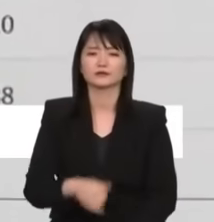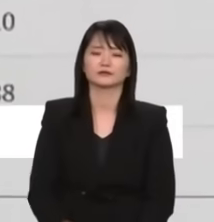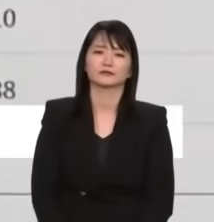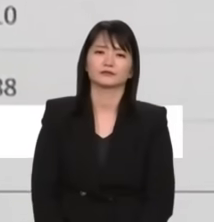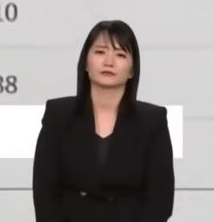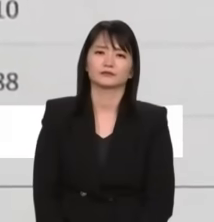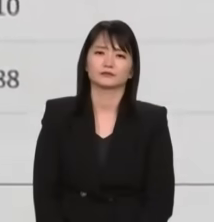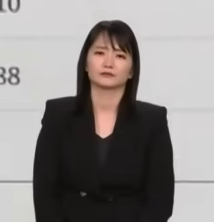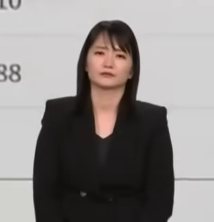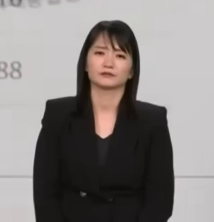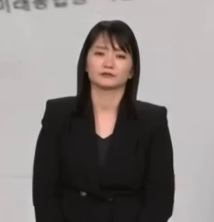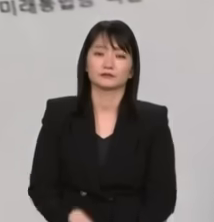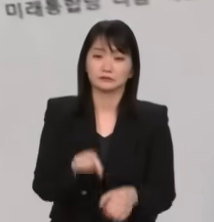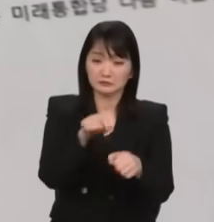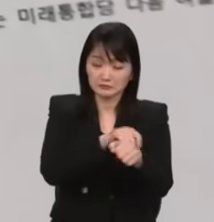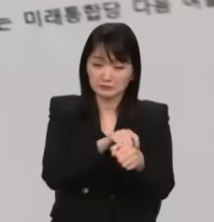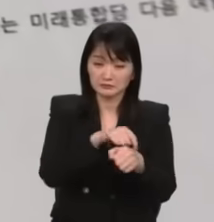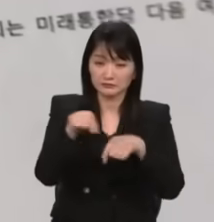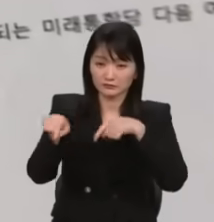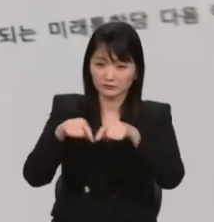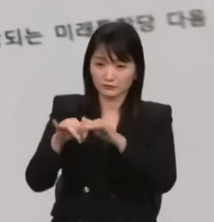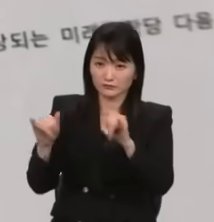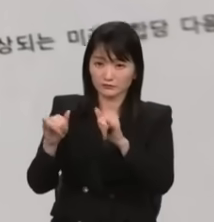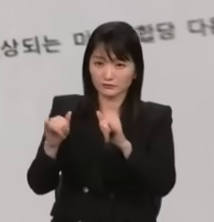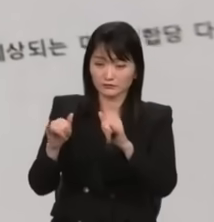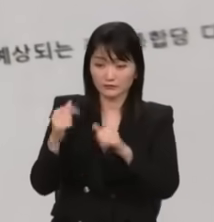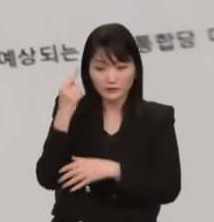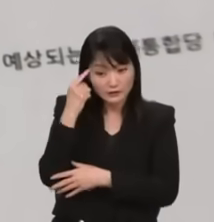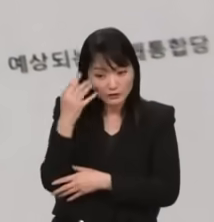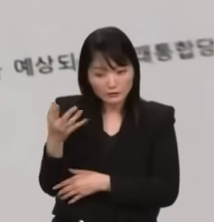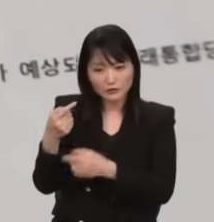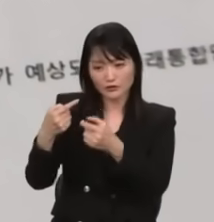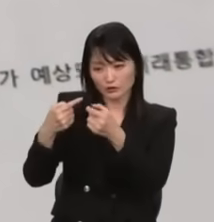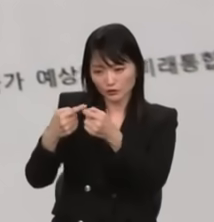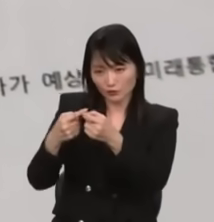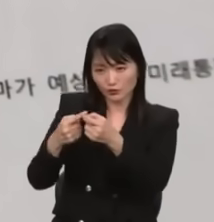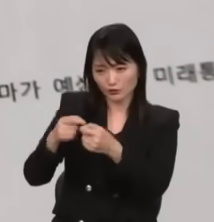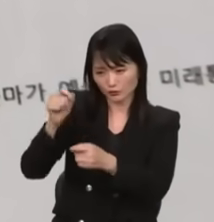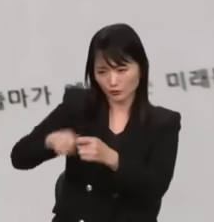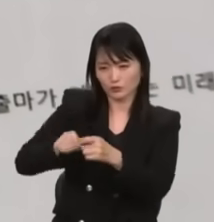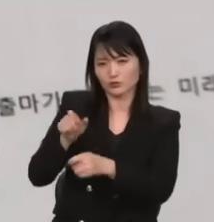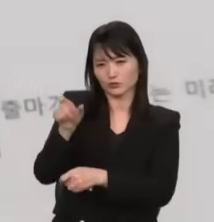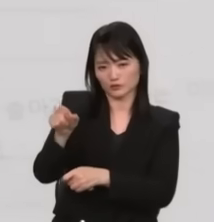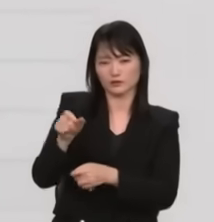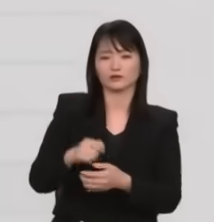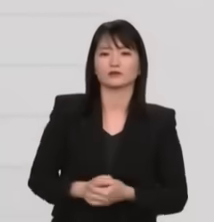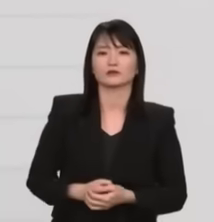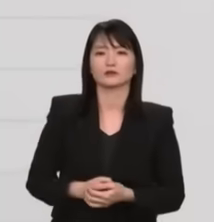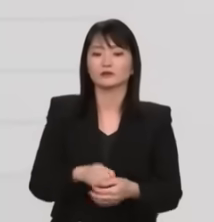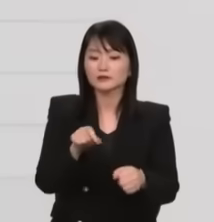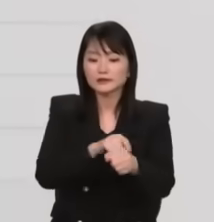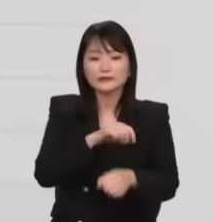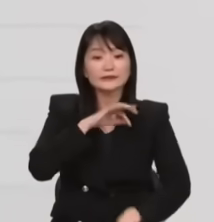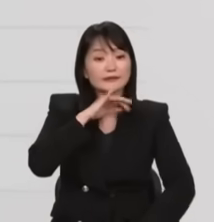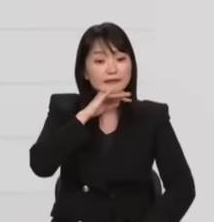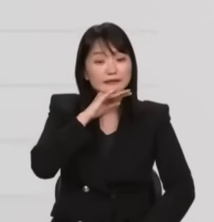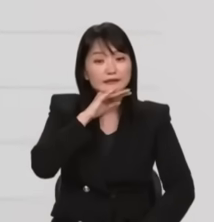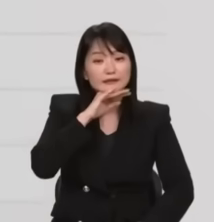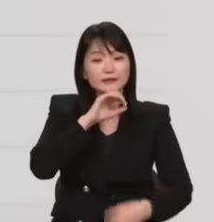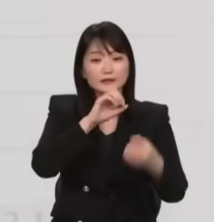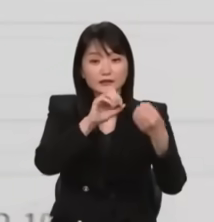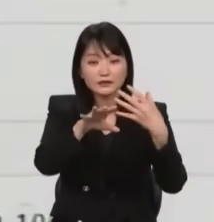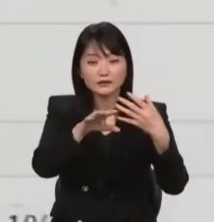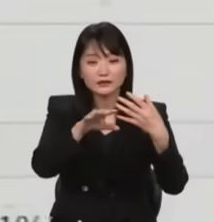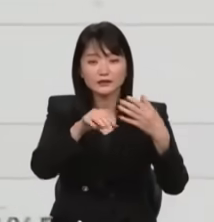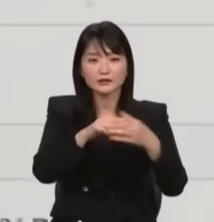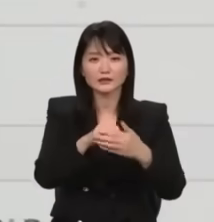거죠. 특정 정치인을 질문 첫 번째 순서로 고정 배치하고 특정 연령대 응답자의 기준치